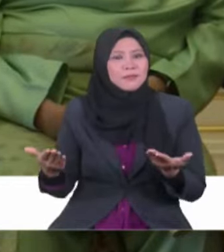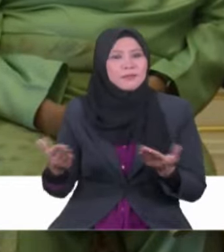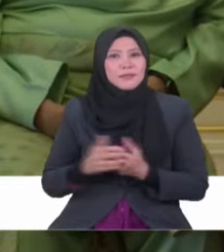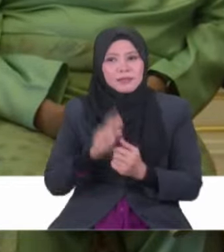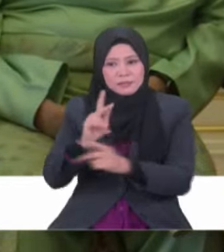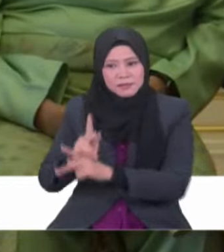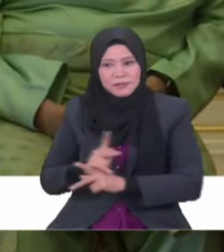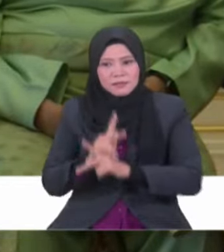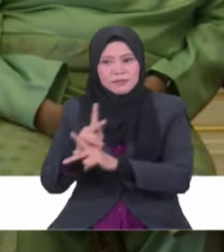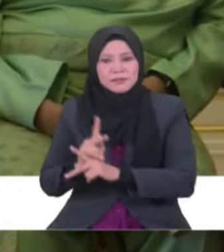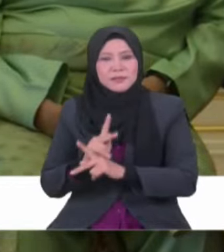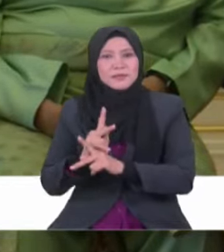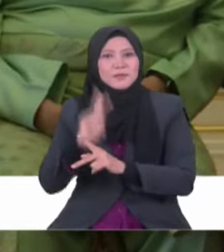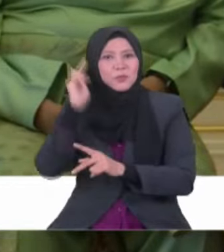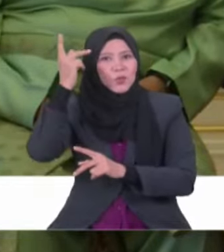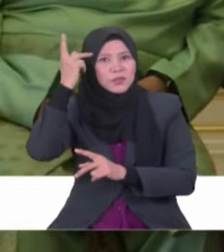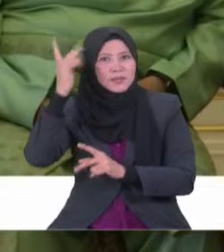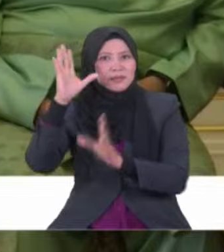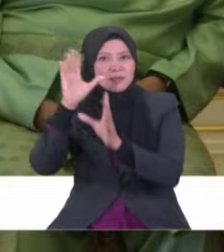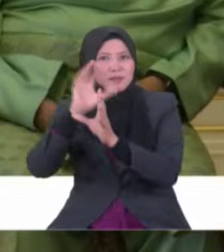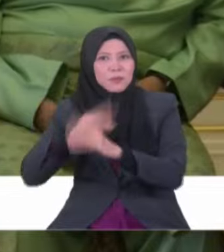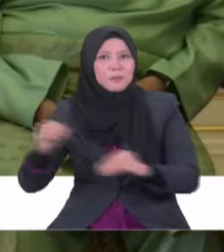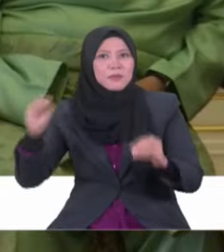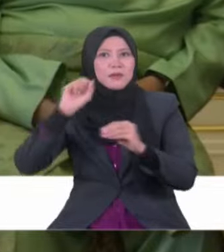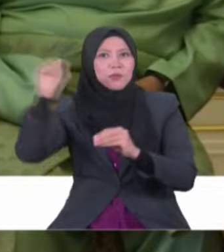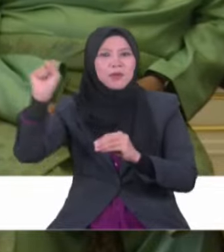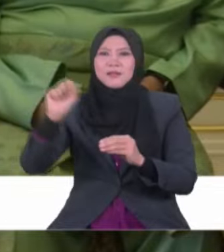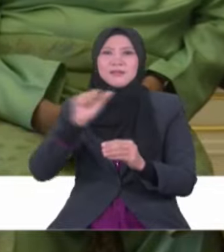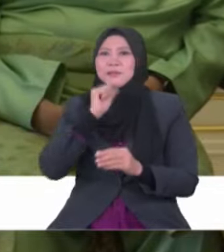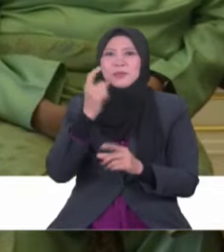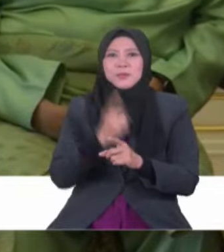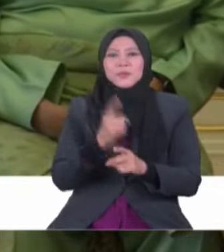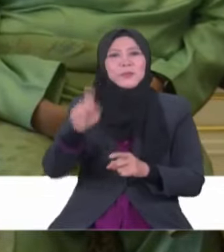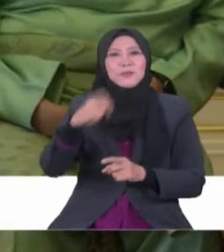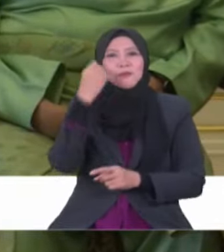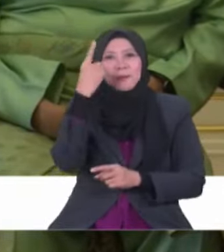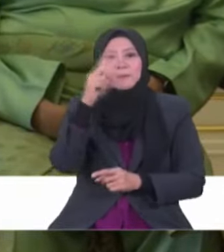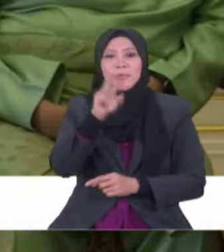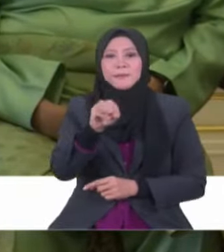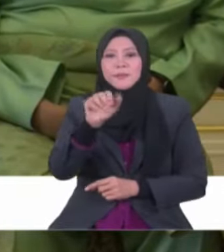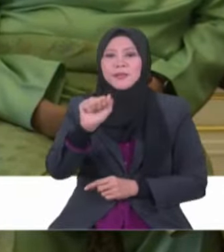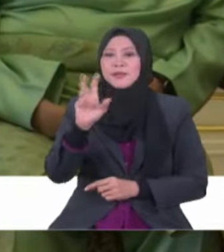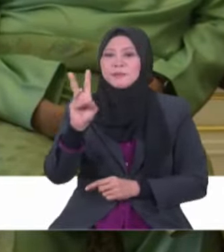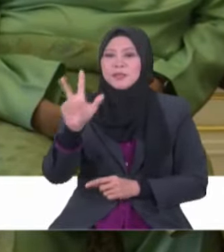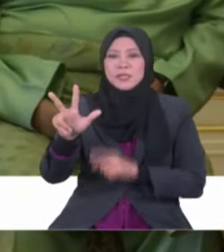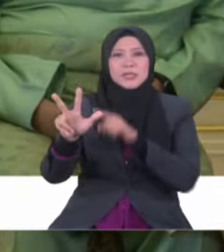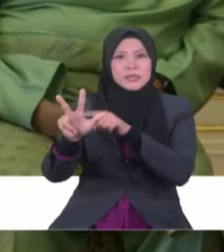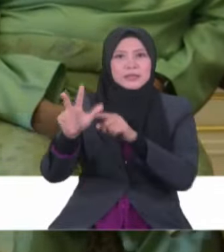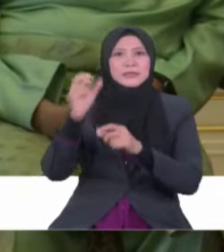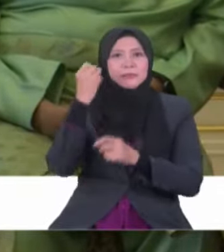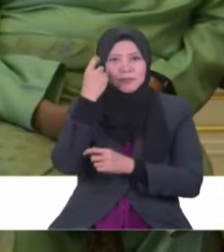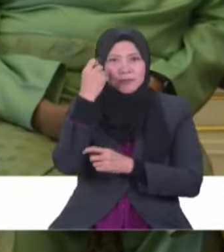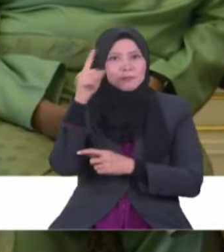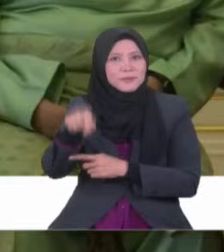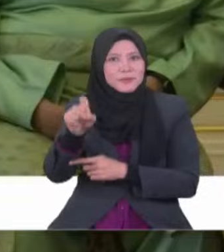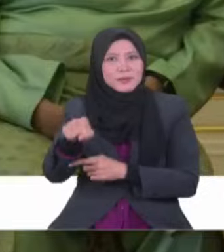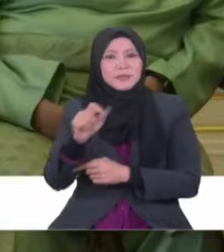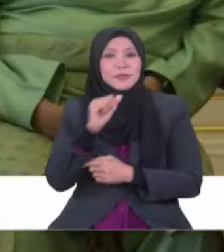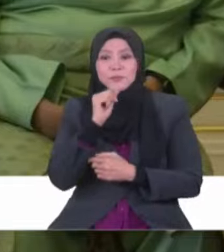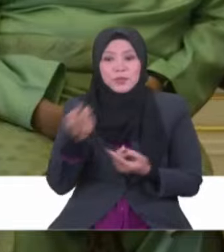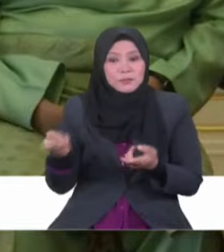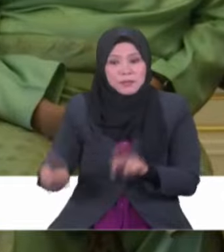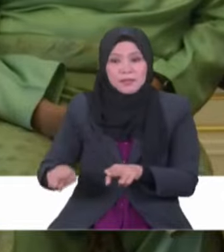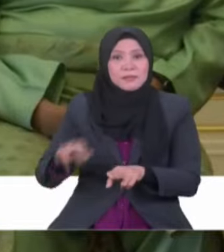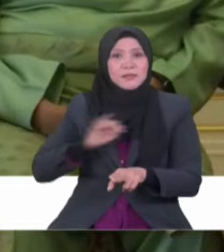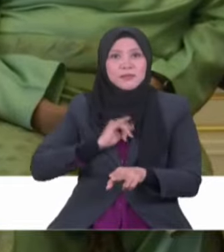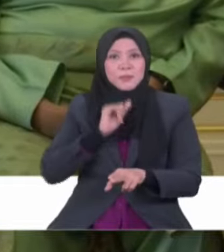jaga politik Sarawak dan Sabah. Tak betul. Dia kena faham MA63. Dan ini bukan perjanjian saya.